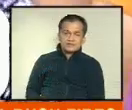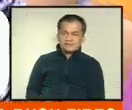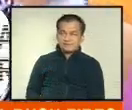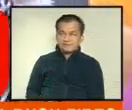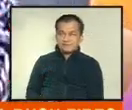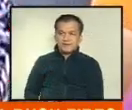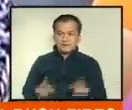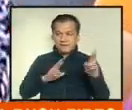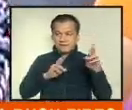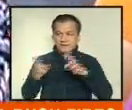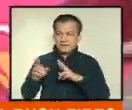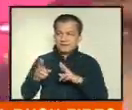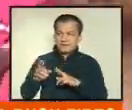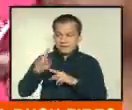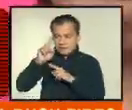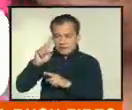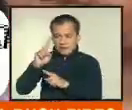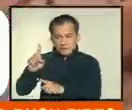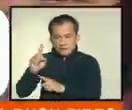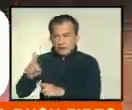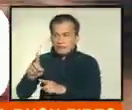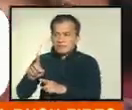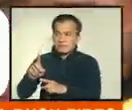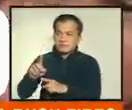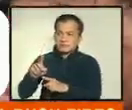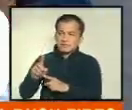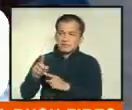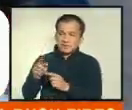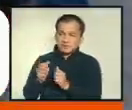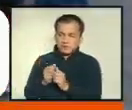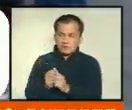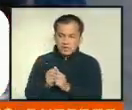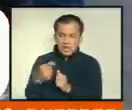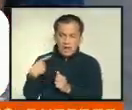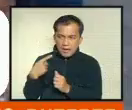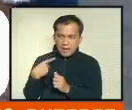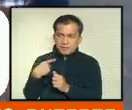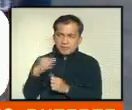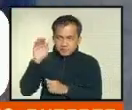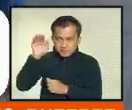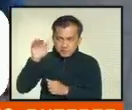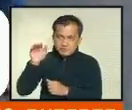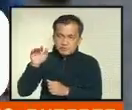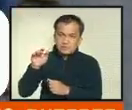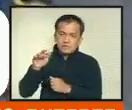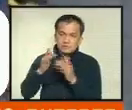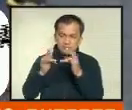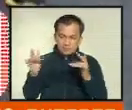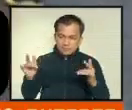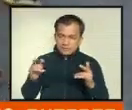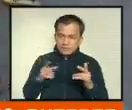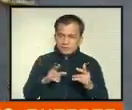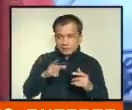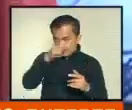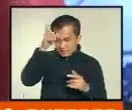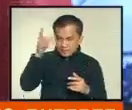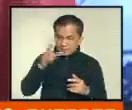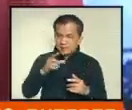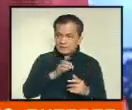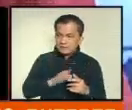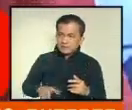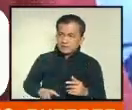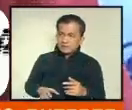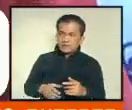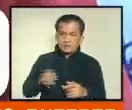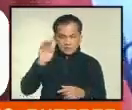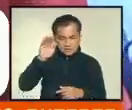na rin ang mga mamamanata, baon ang kanilang mga hihilingin sa pista ng Poong Nazareno. Padata po kasi may sakit